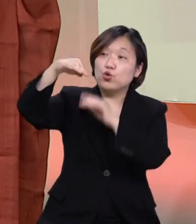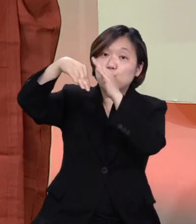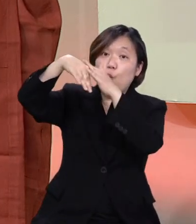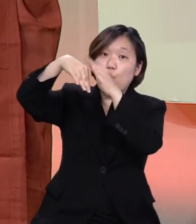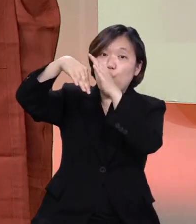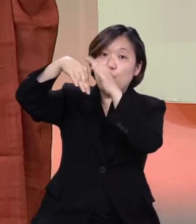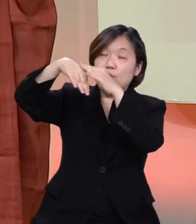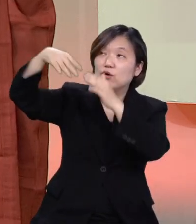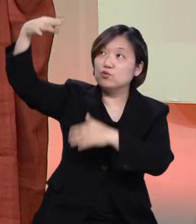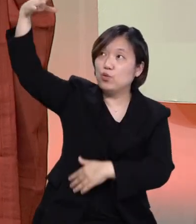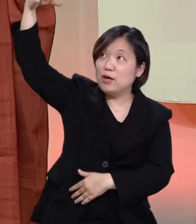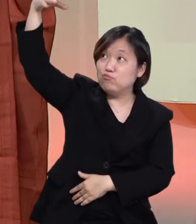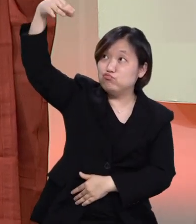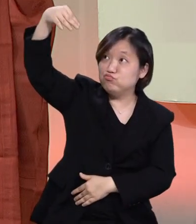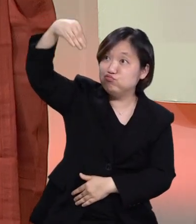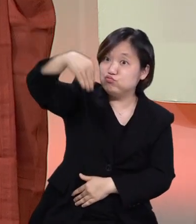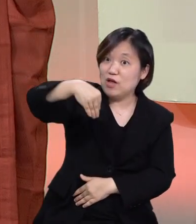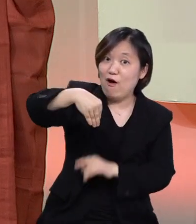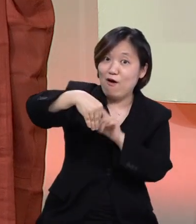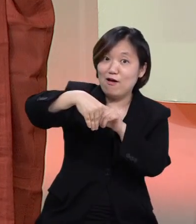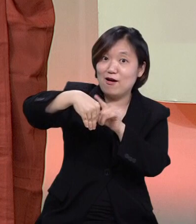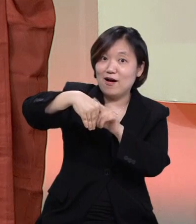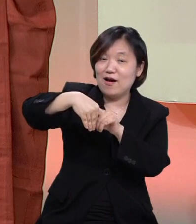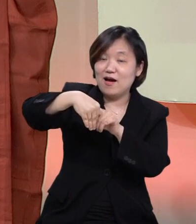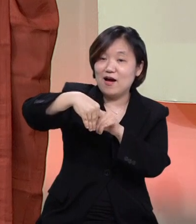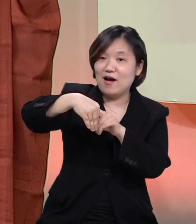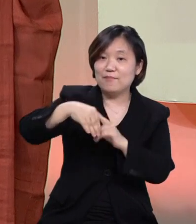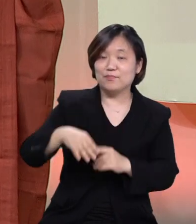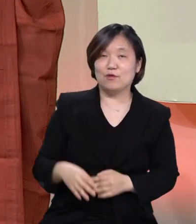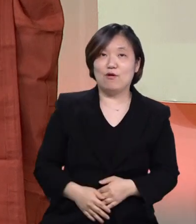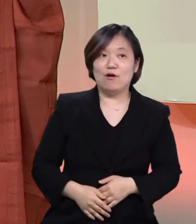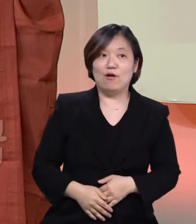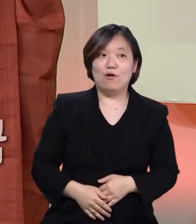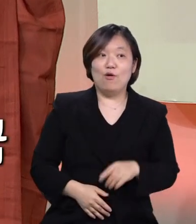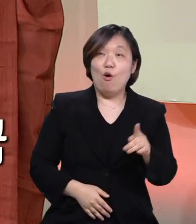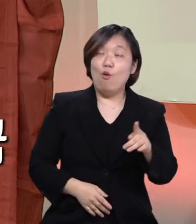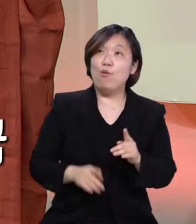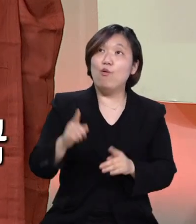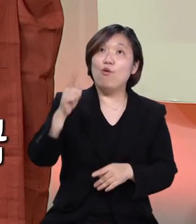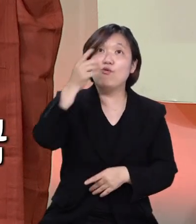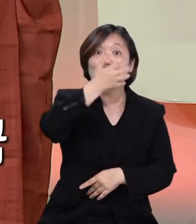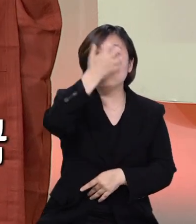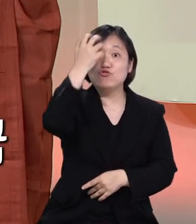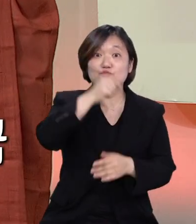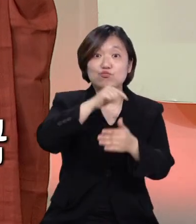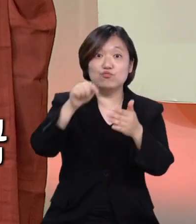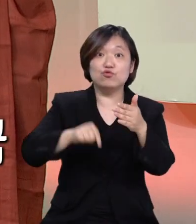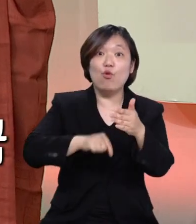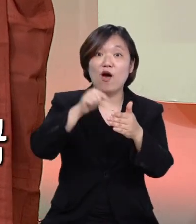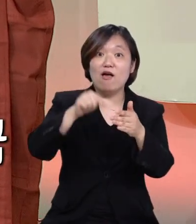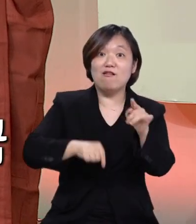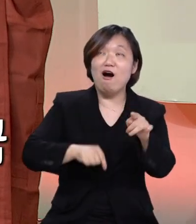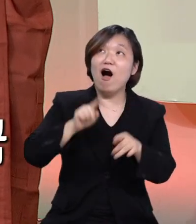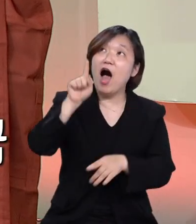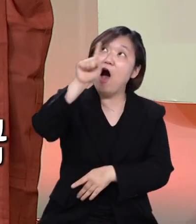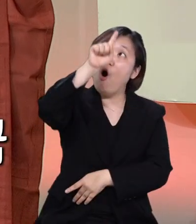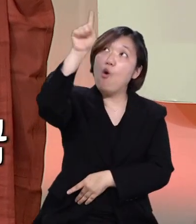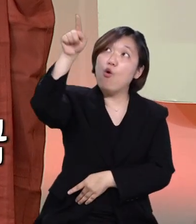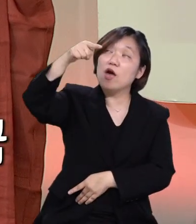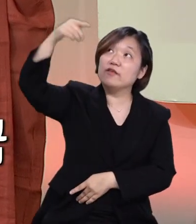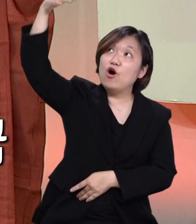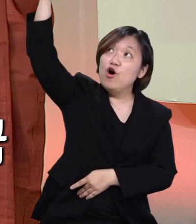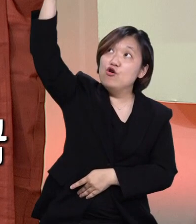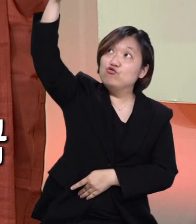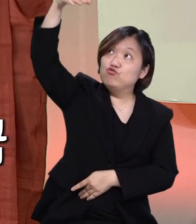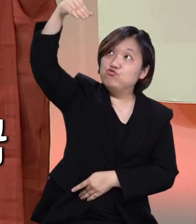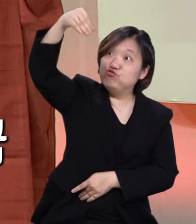손 하나가 쑥 공중에서 나오더래요 손 하나가 손 하나가 허공에서 쑥 하고 튀어나오는데 손에